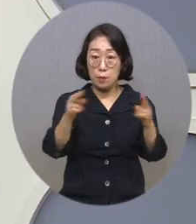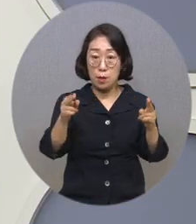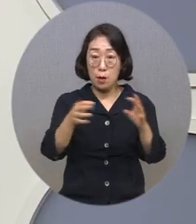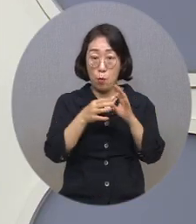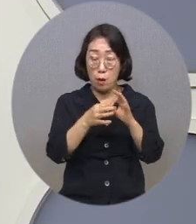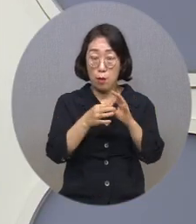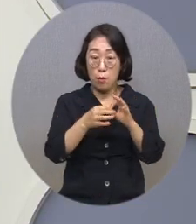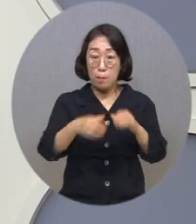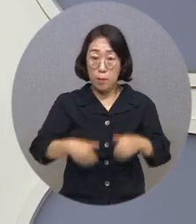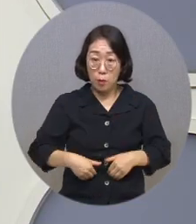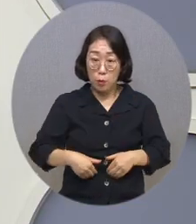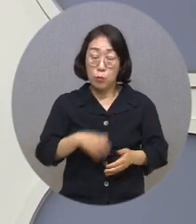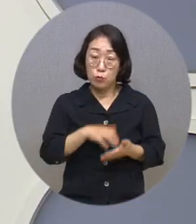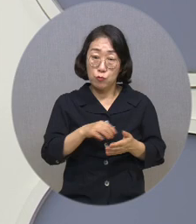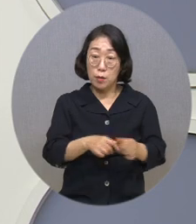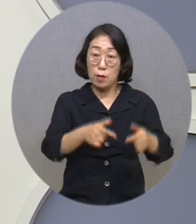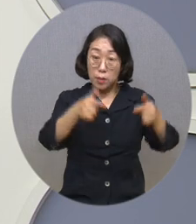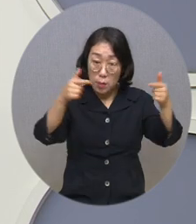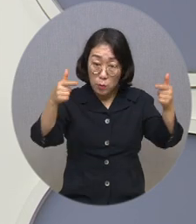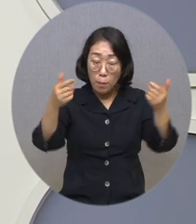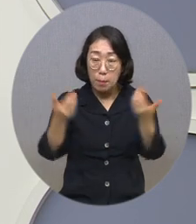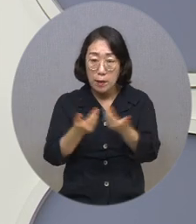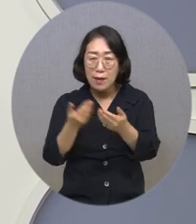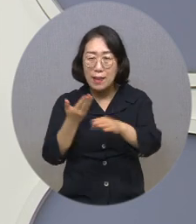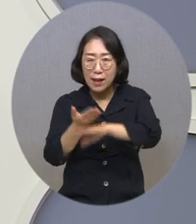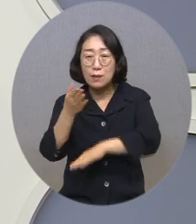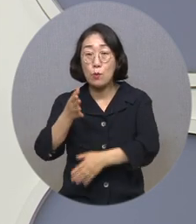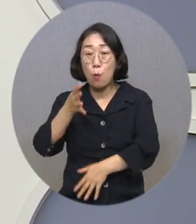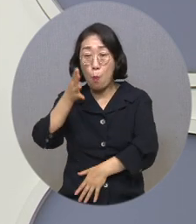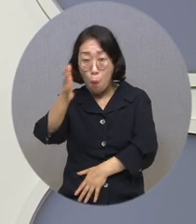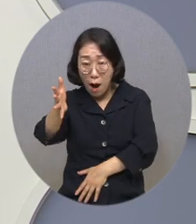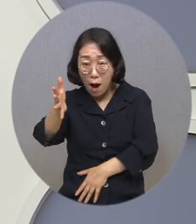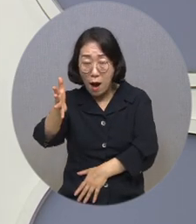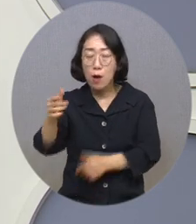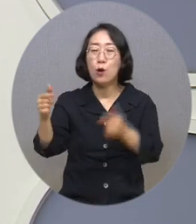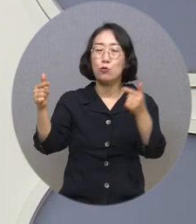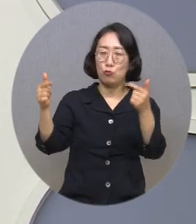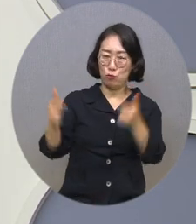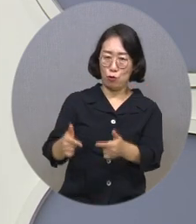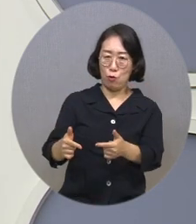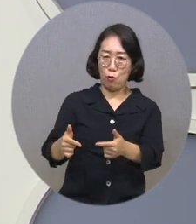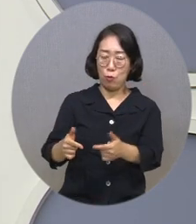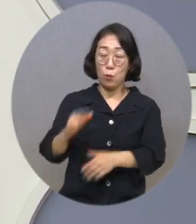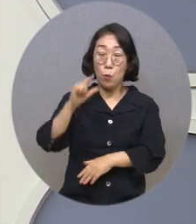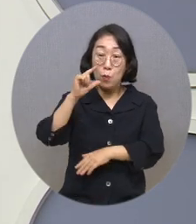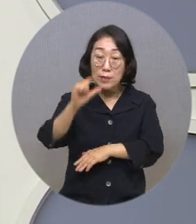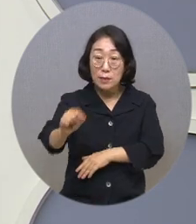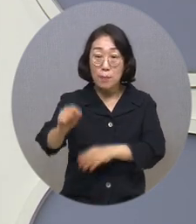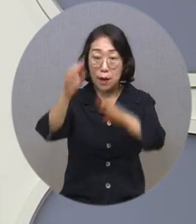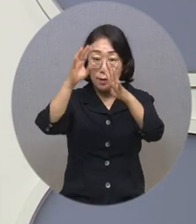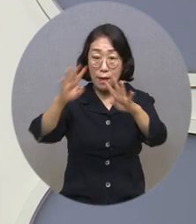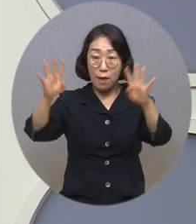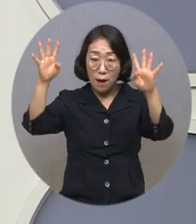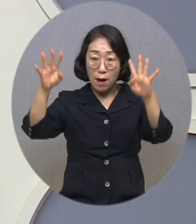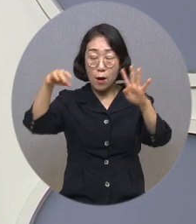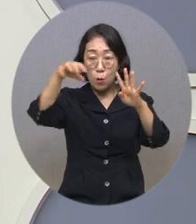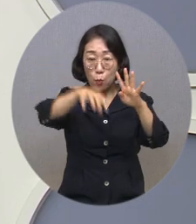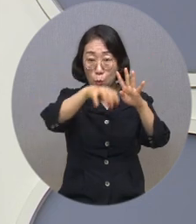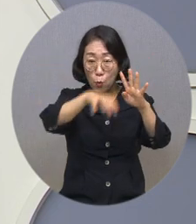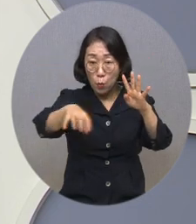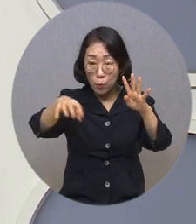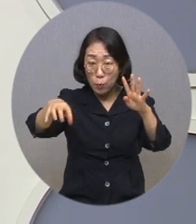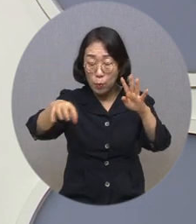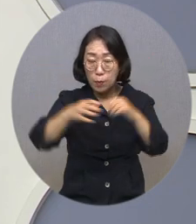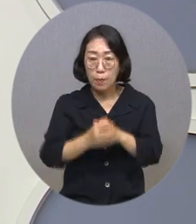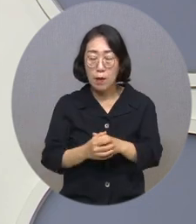필요하다면 인원수를 늘리고 다른 학과를 조금 줄여나가는 방법으로 하고 지방대학은 그 인구